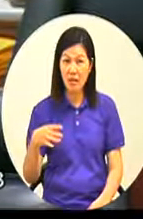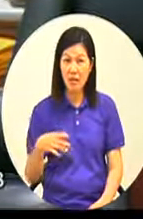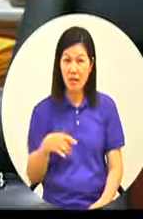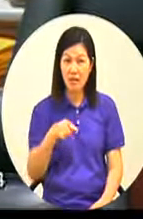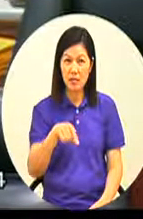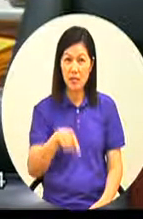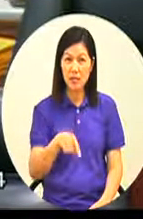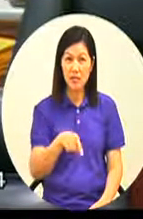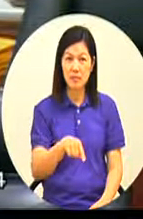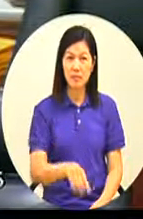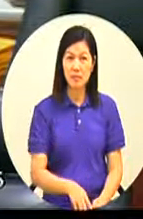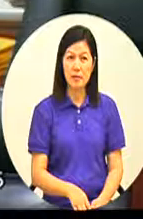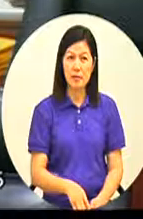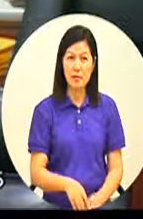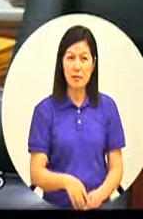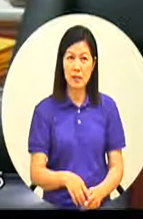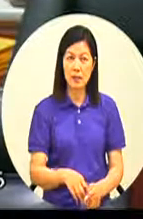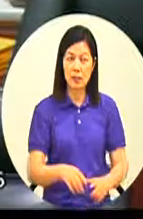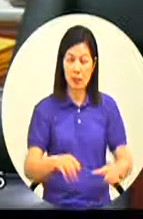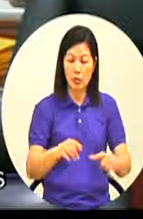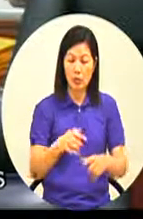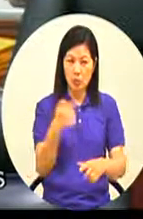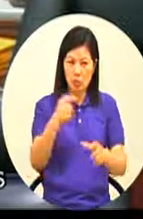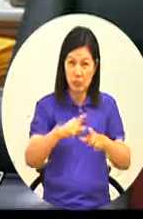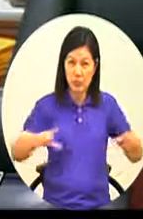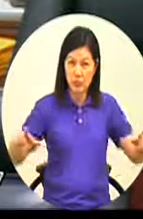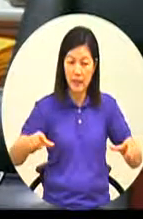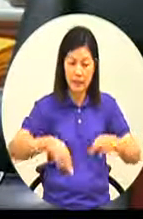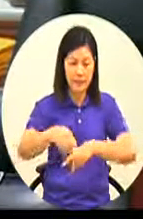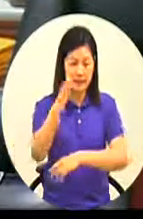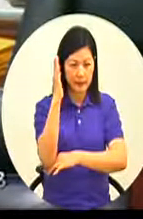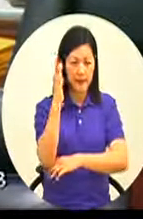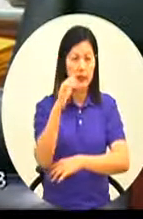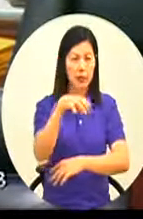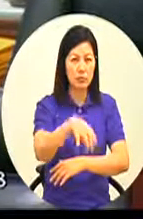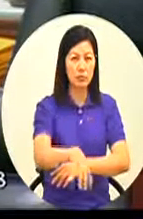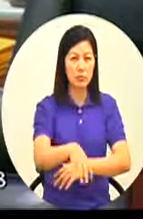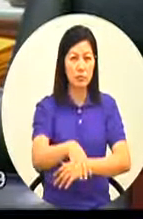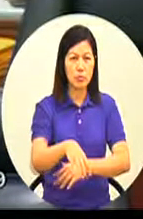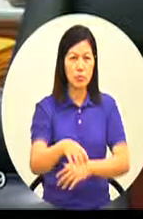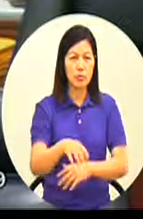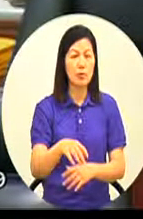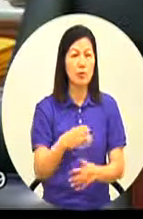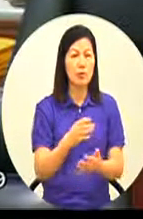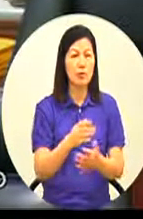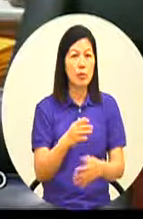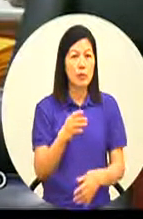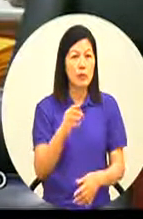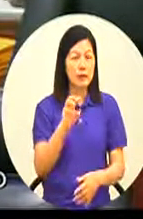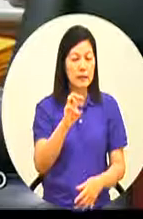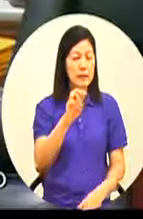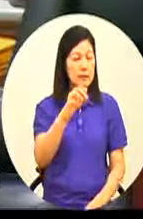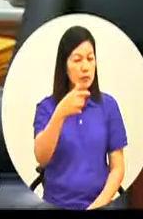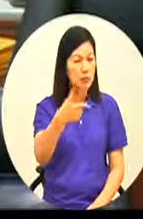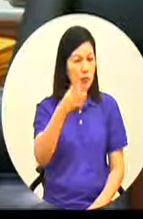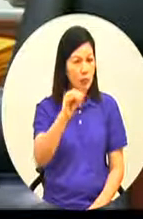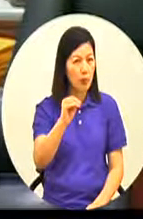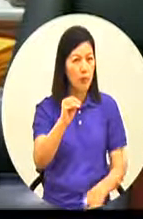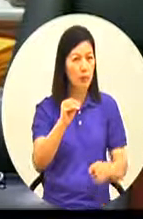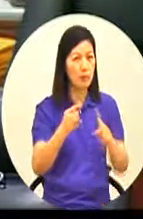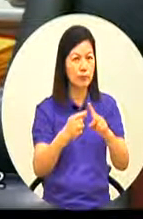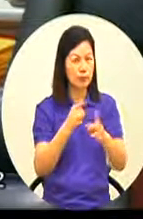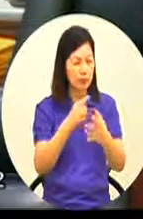是最大行政区啊，三十八区上大区啦，36万左右的人口哦。